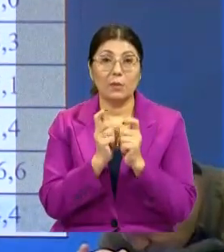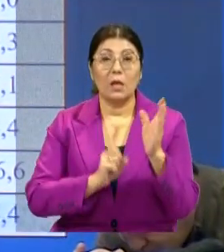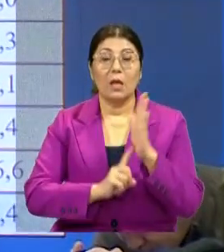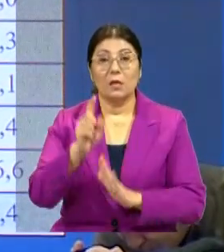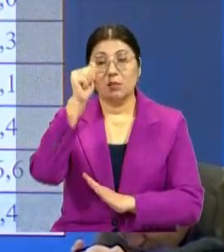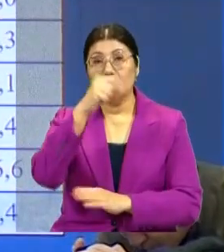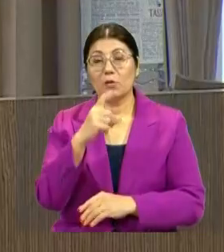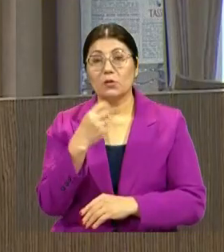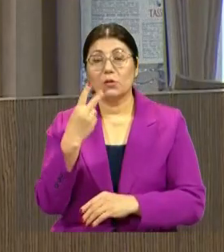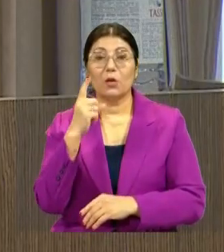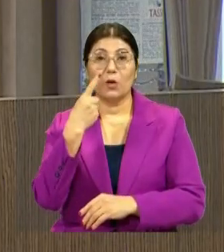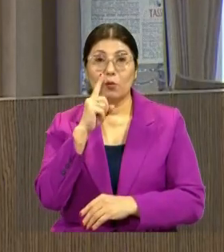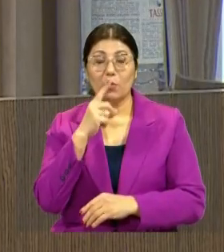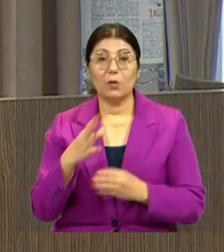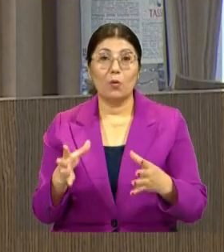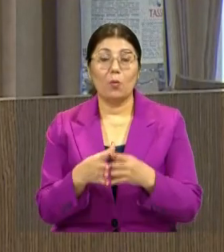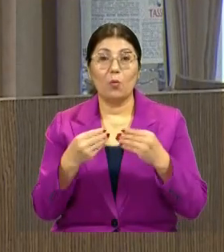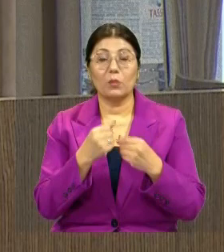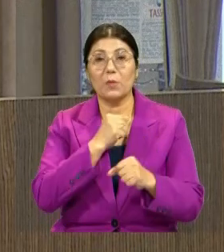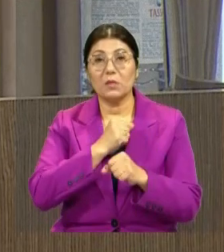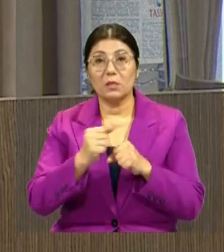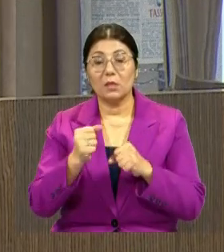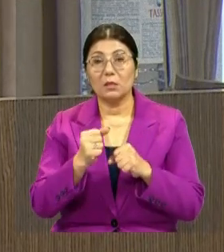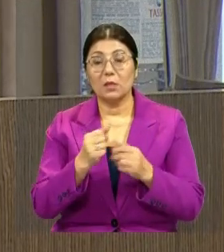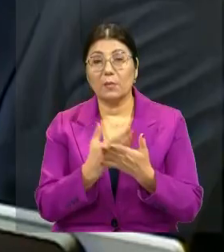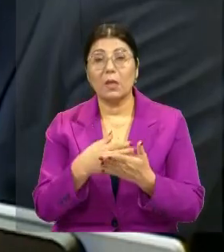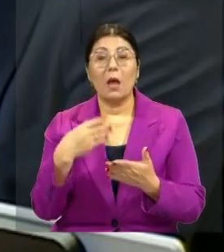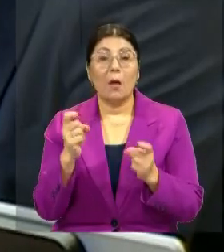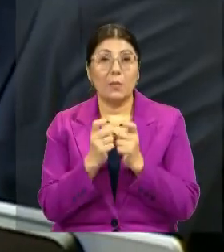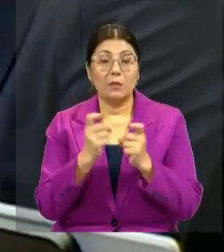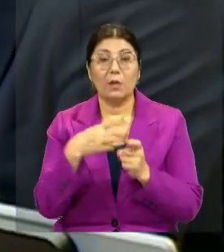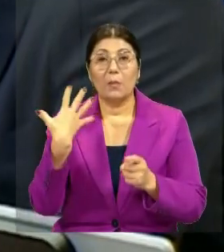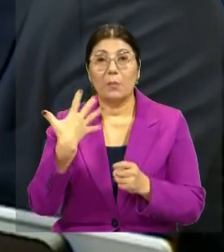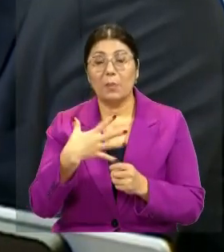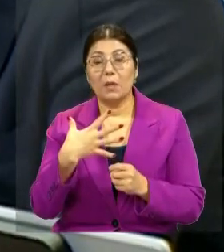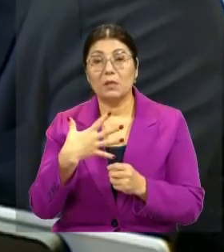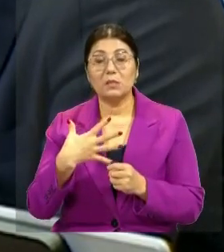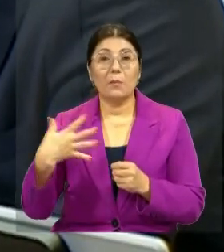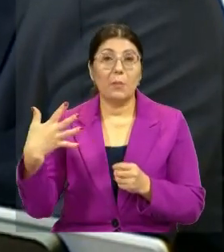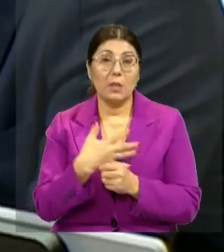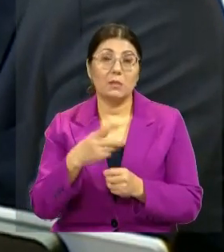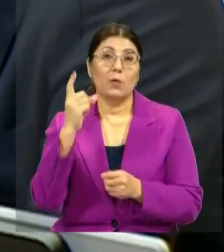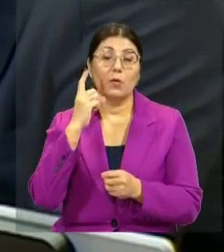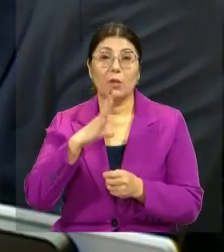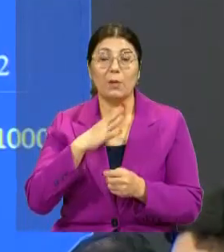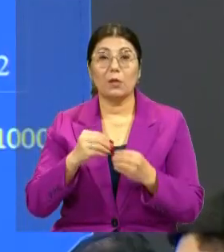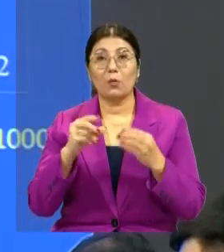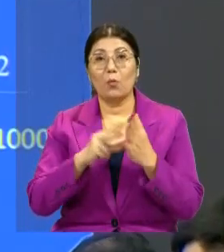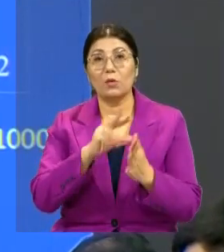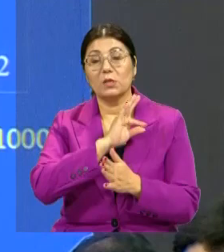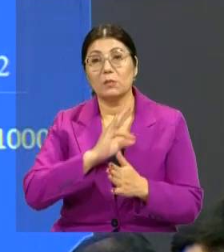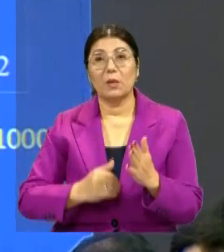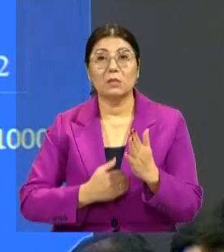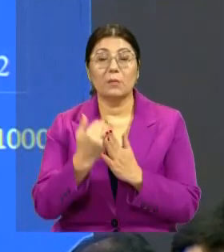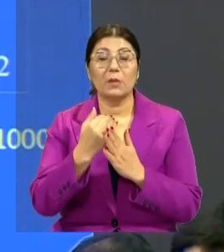басталғалы 102 нөміріне отбасылық жанжалдар туралы 5000-нан астам қоңырау түскен. Нәтижесінде жәбірленушілердің 18%-дан